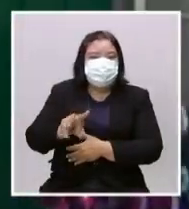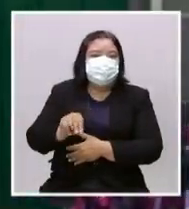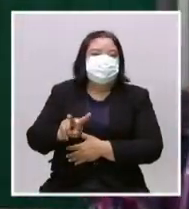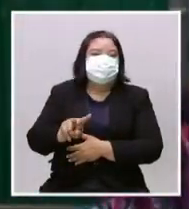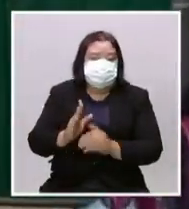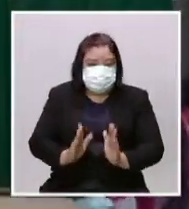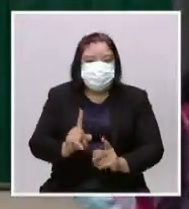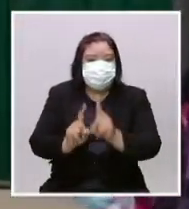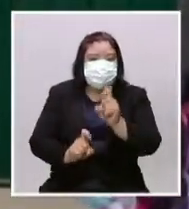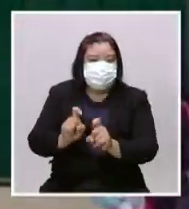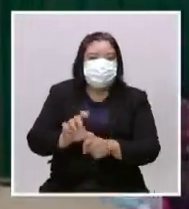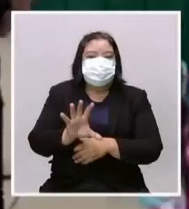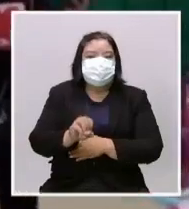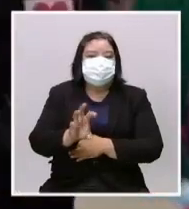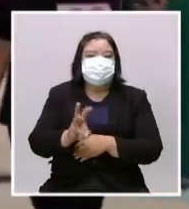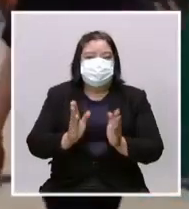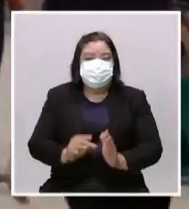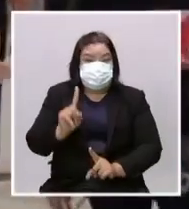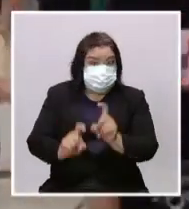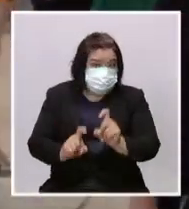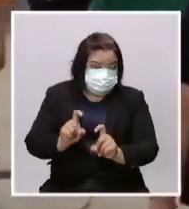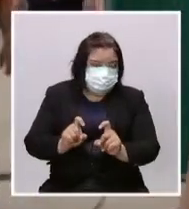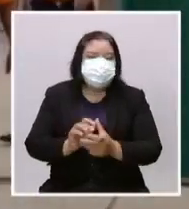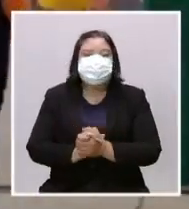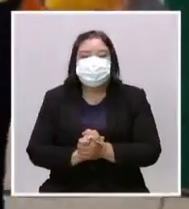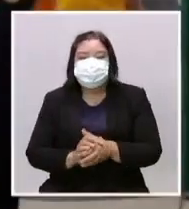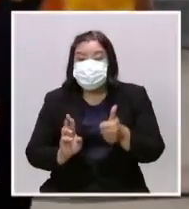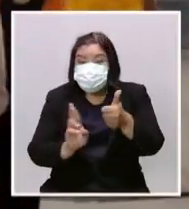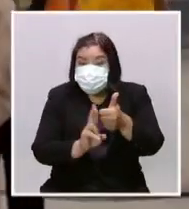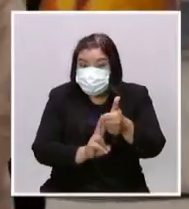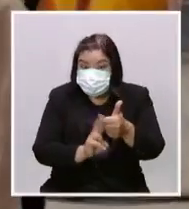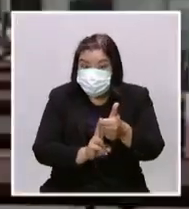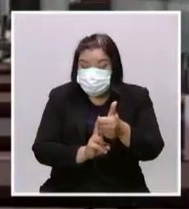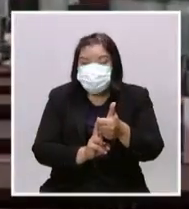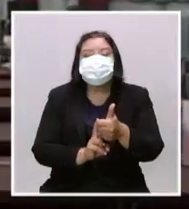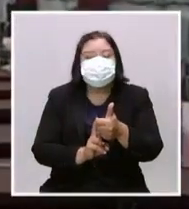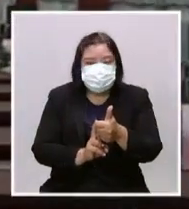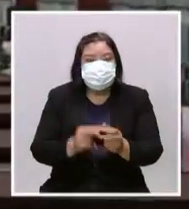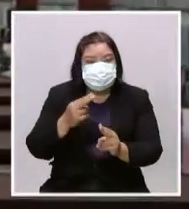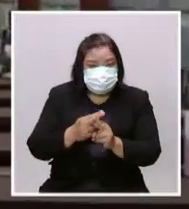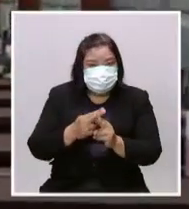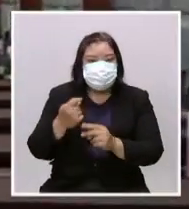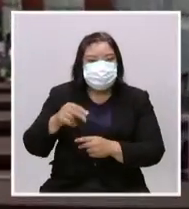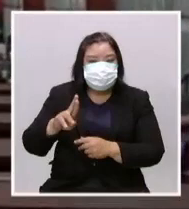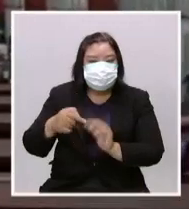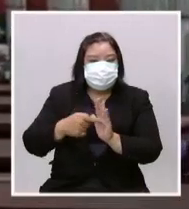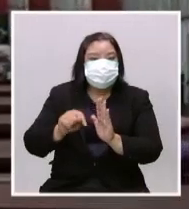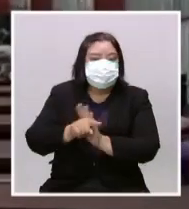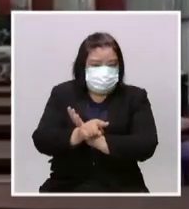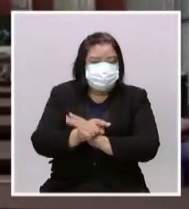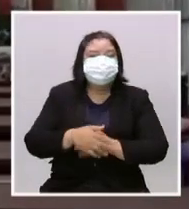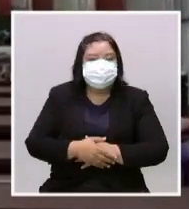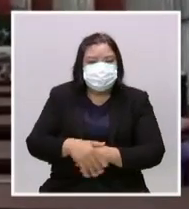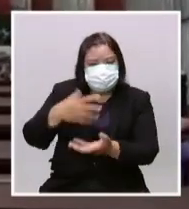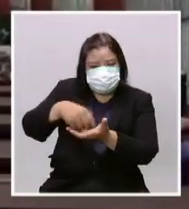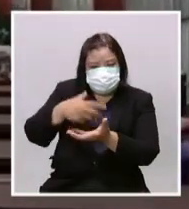เสียชีวิตสะสม56รายแล้วนะคะท่านรองผู้ว่าราชการจังหวัดสมุทรสาครคุณธีรพัฒน์คัชมาศบอกว่าย